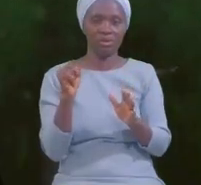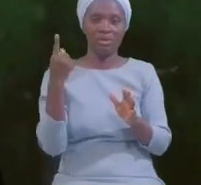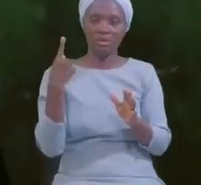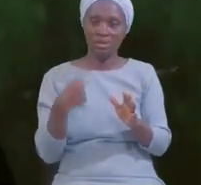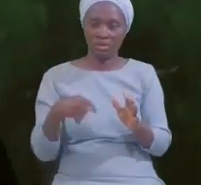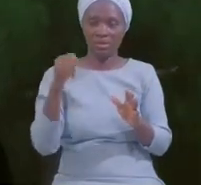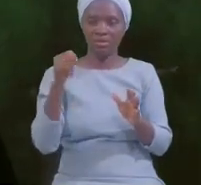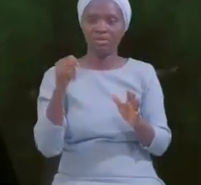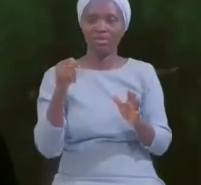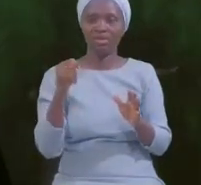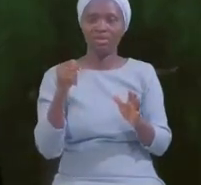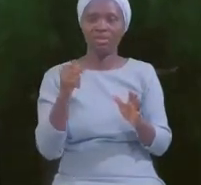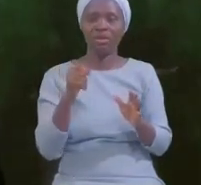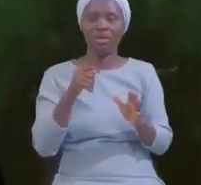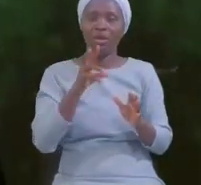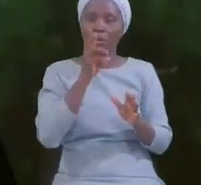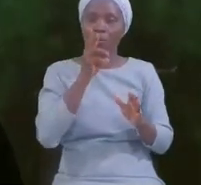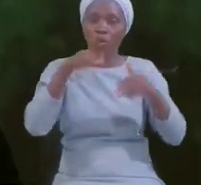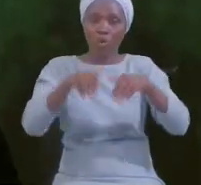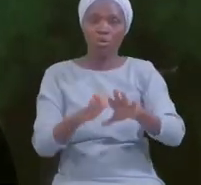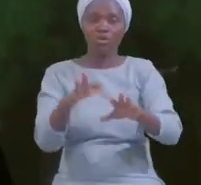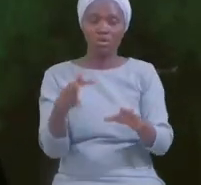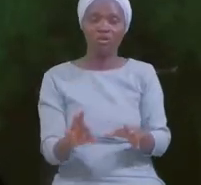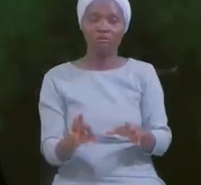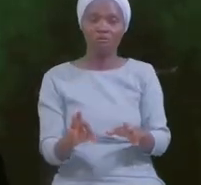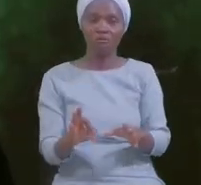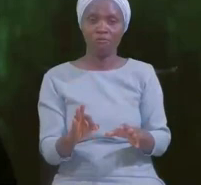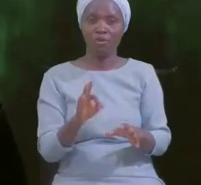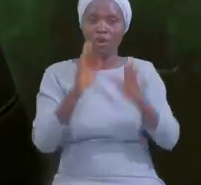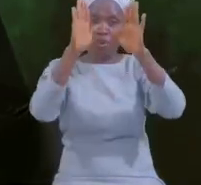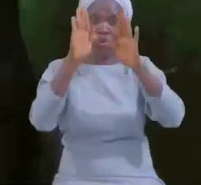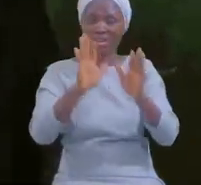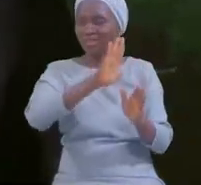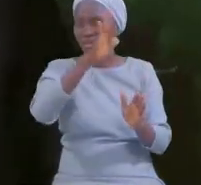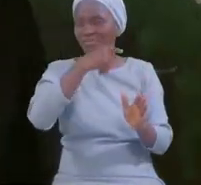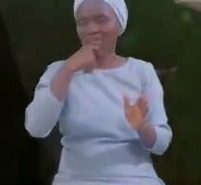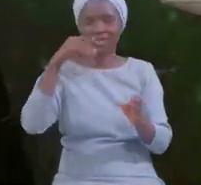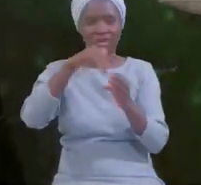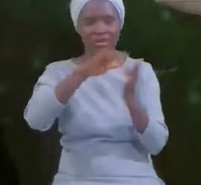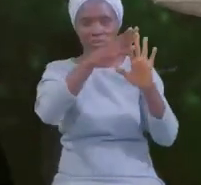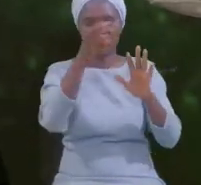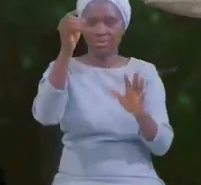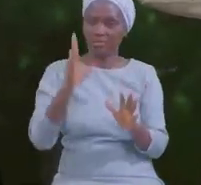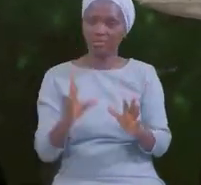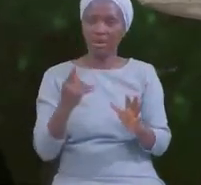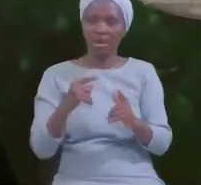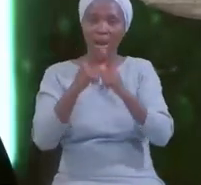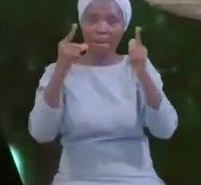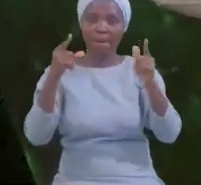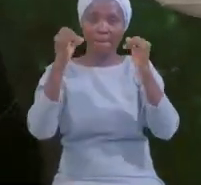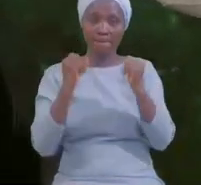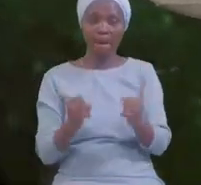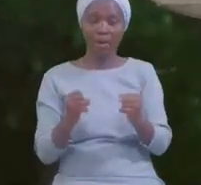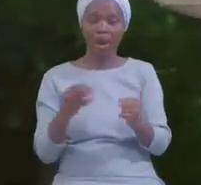de prodiges qui ne tarissent pas devant Dieu. La grande puissance pour les